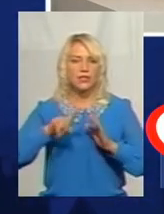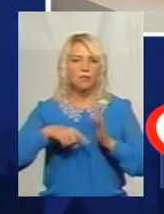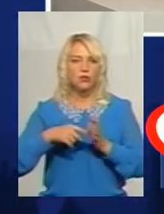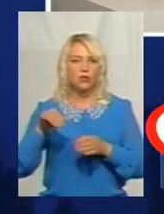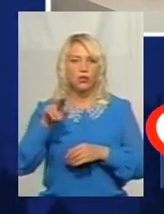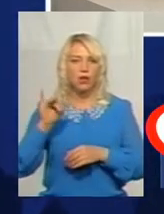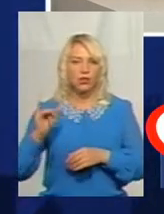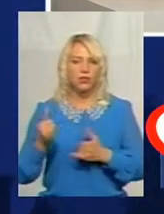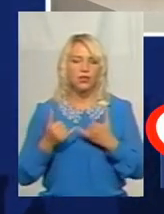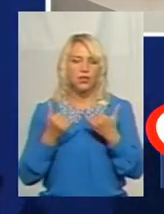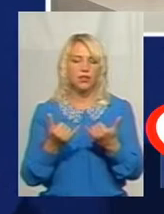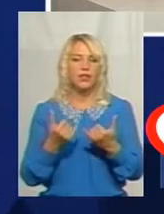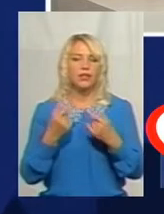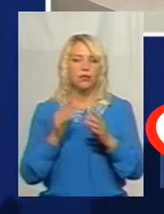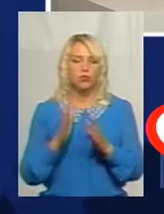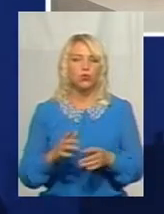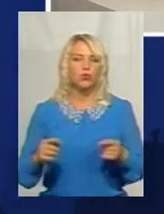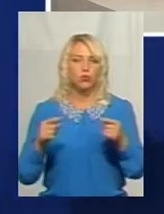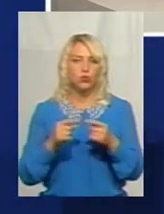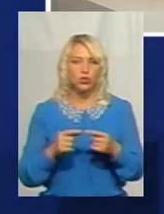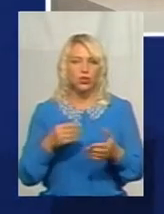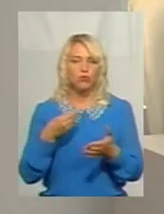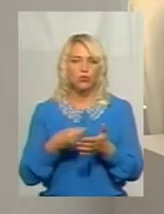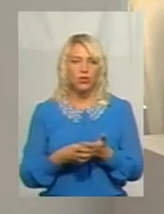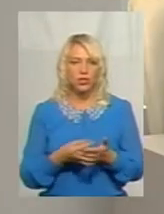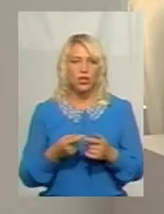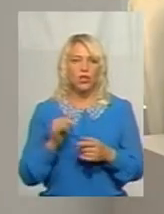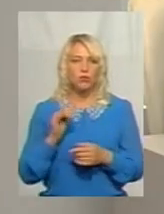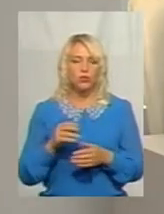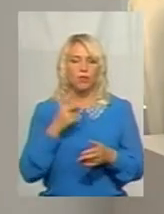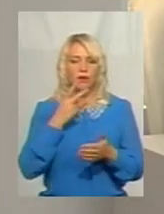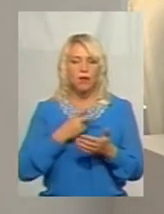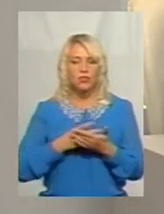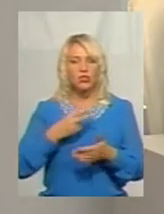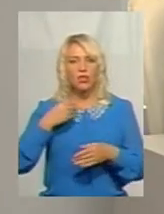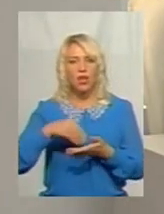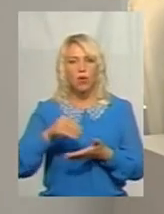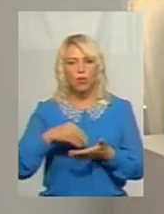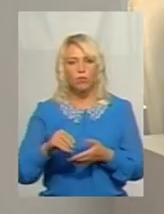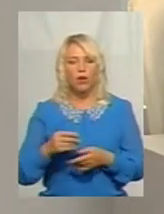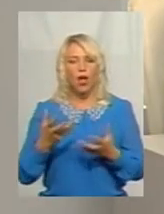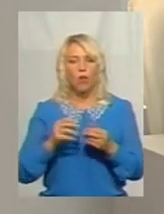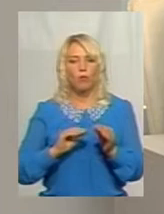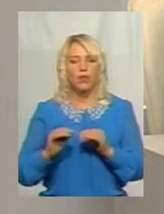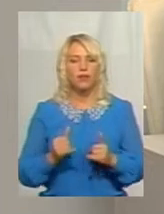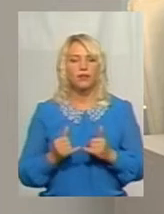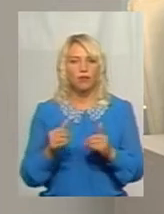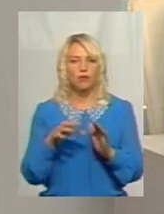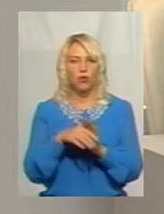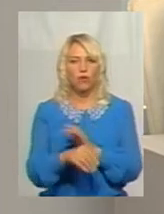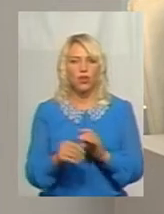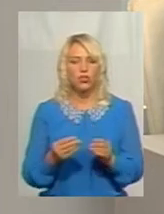де буде уточнення бюджету. У нас передбачено закупка обладнання для проведення чи